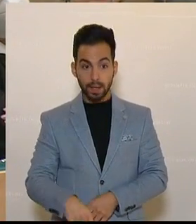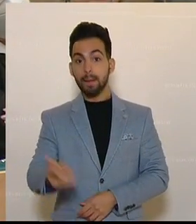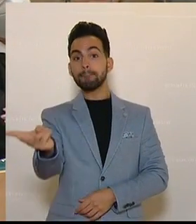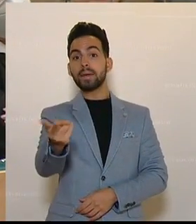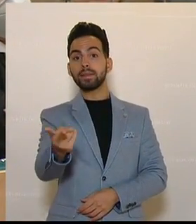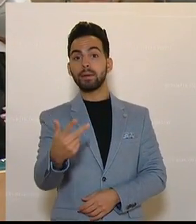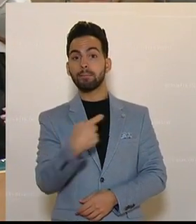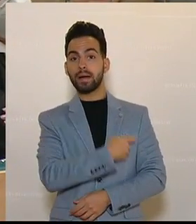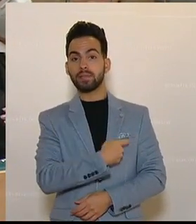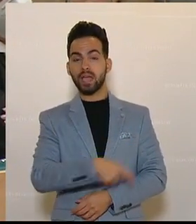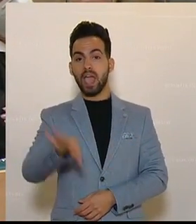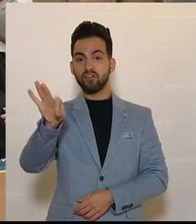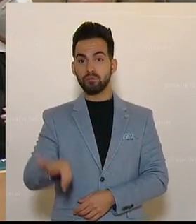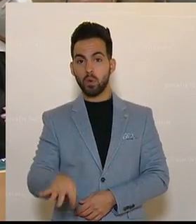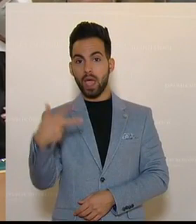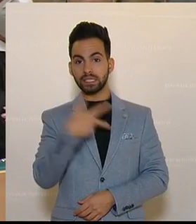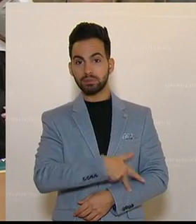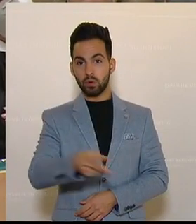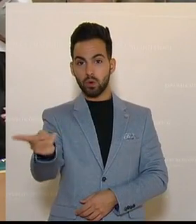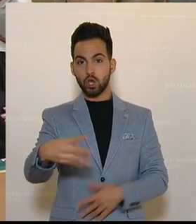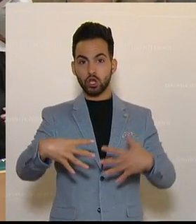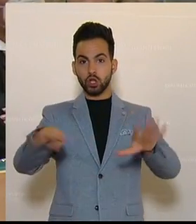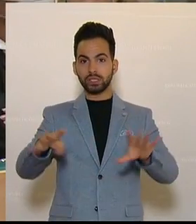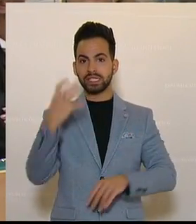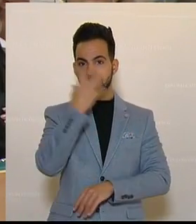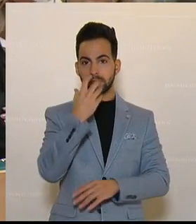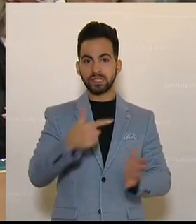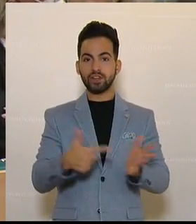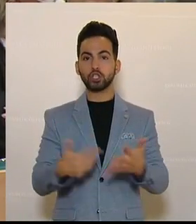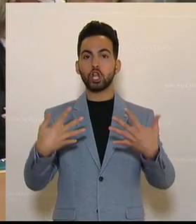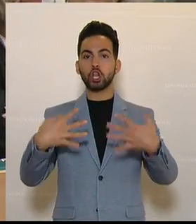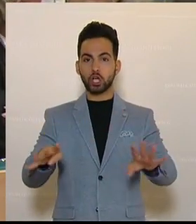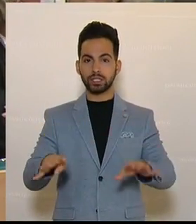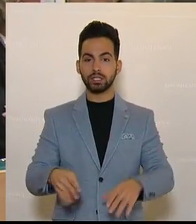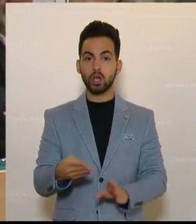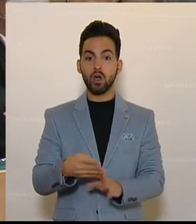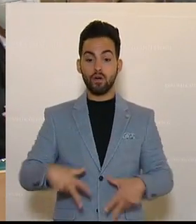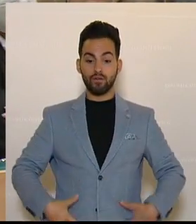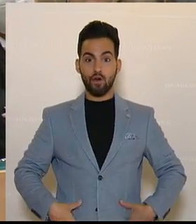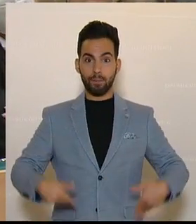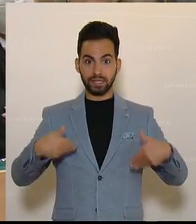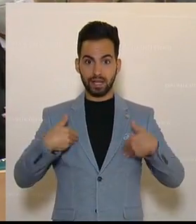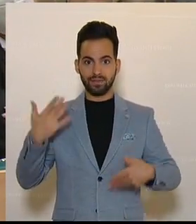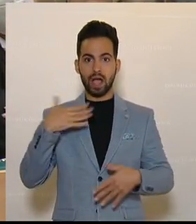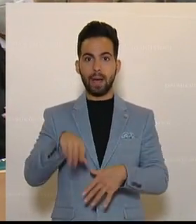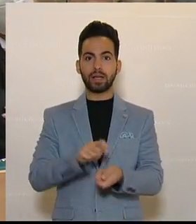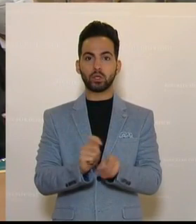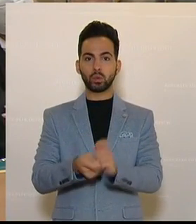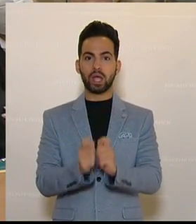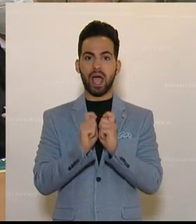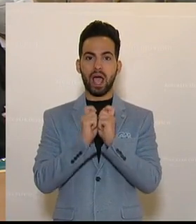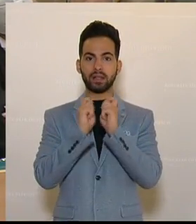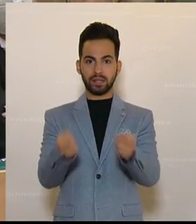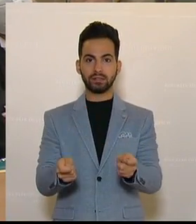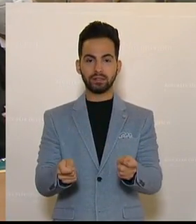Parteien, nämlich SPÖ und FPÖ, an den 19. September 2019, wo am Vormittag ein Abänderungsantrag eingebracht